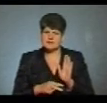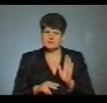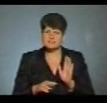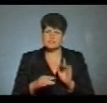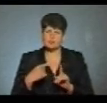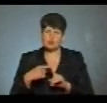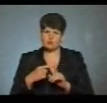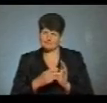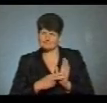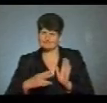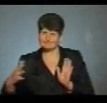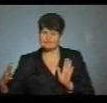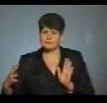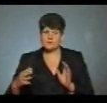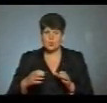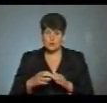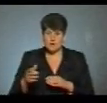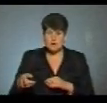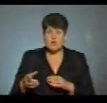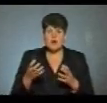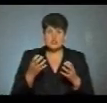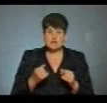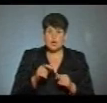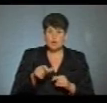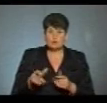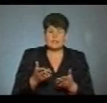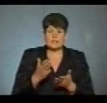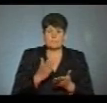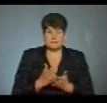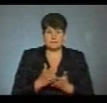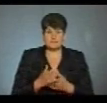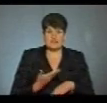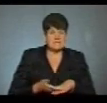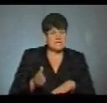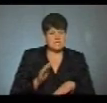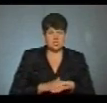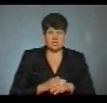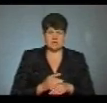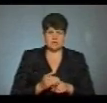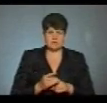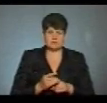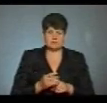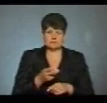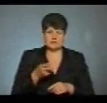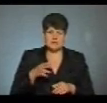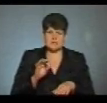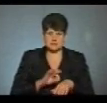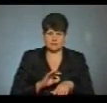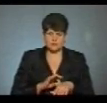70+ група, а ще люди, які мають тяжкі супутні